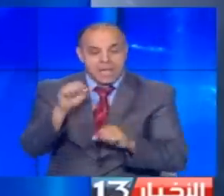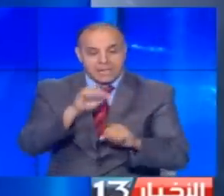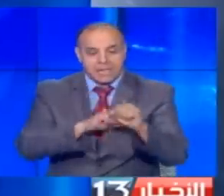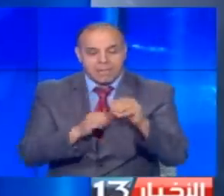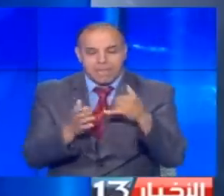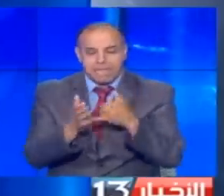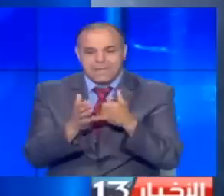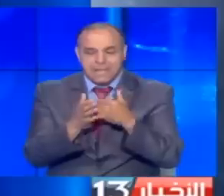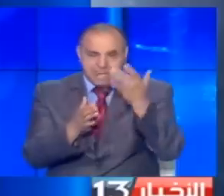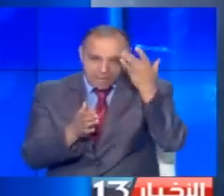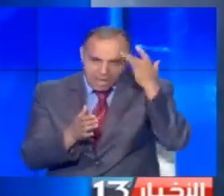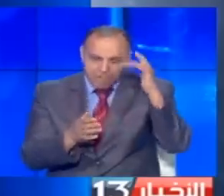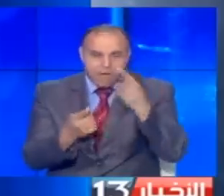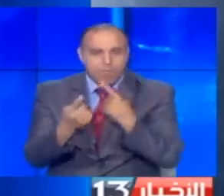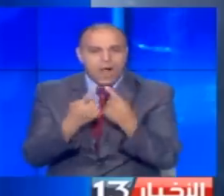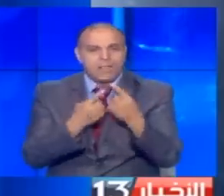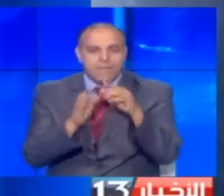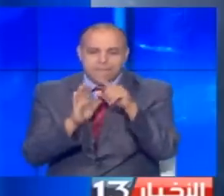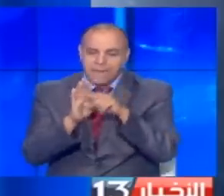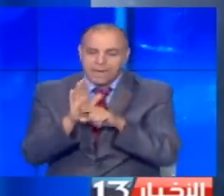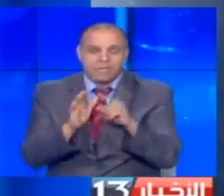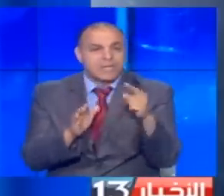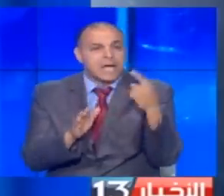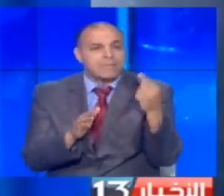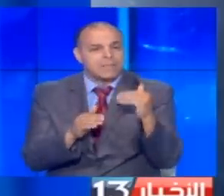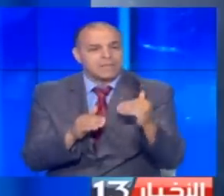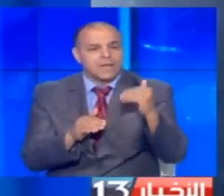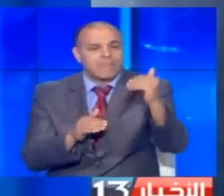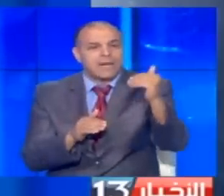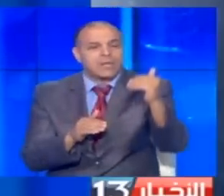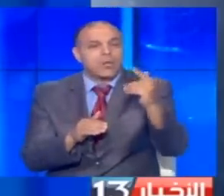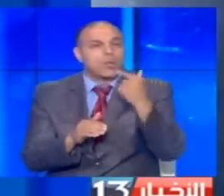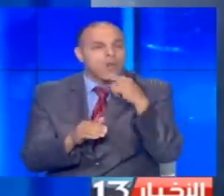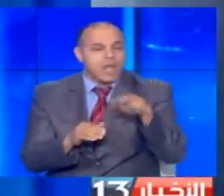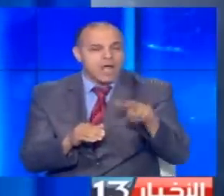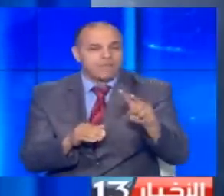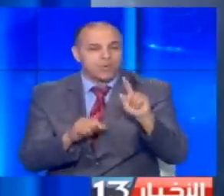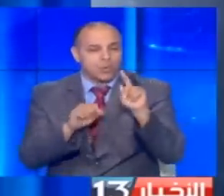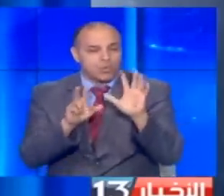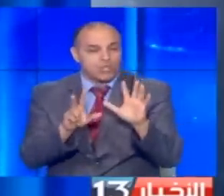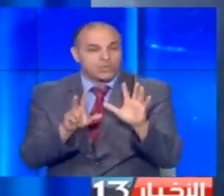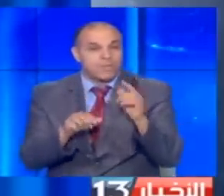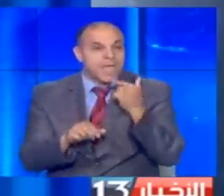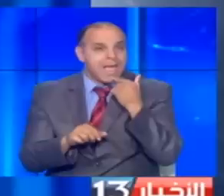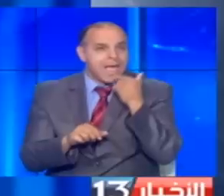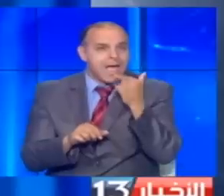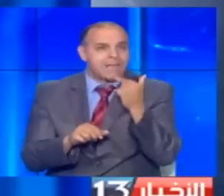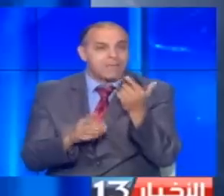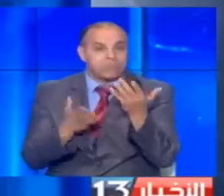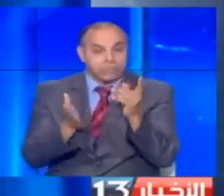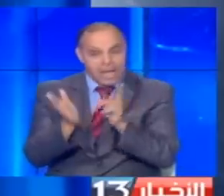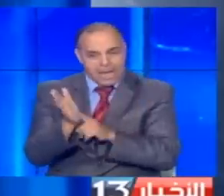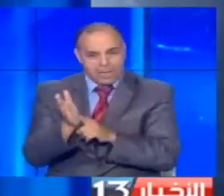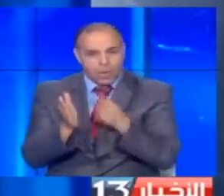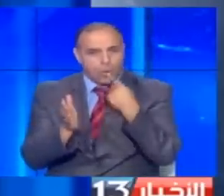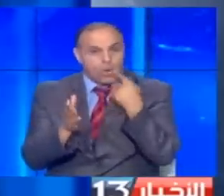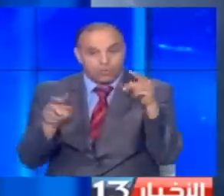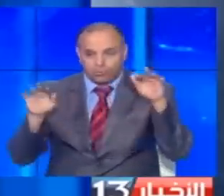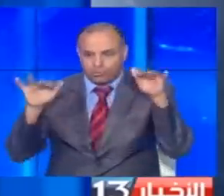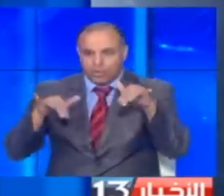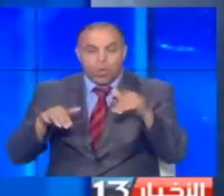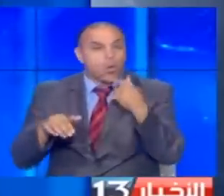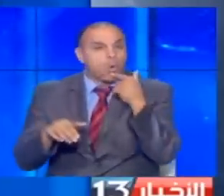بمدينه الثقافه محادثات البرنامج الدولي للتنميه الاتصال الفين وثمانيه عشر التي اكد خلالها الحاضرون